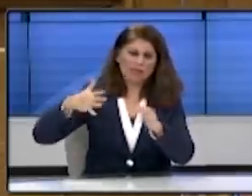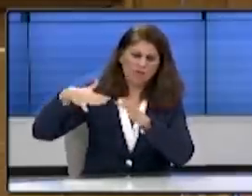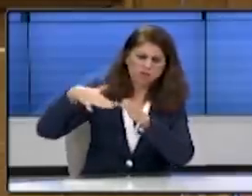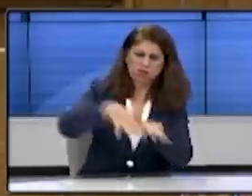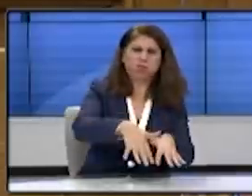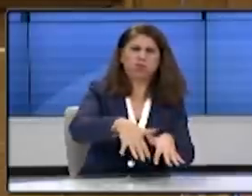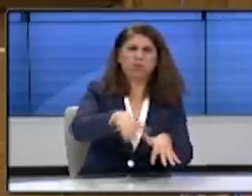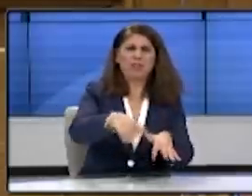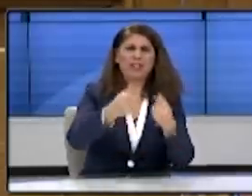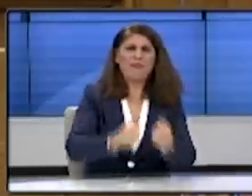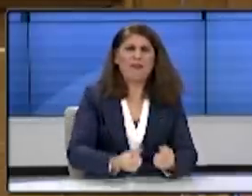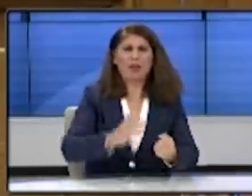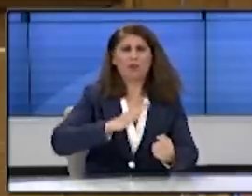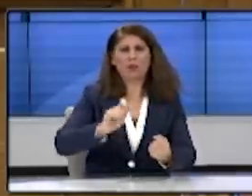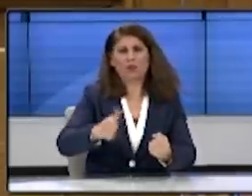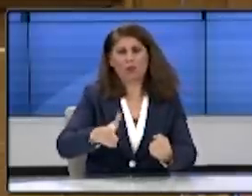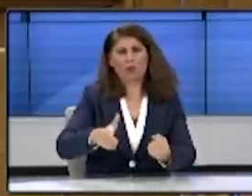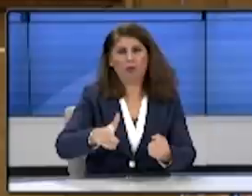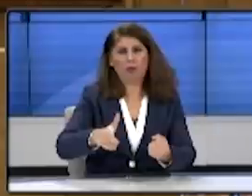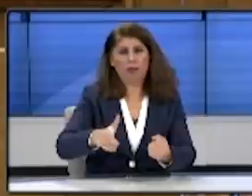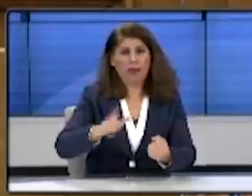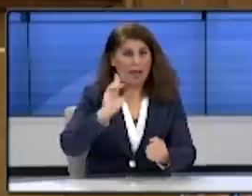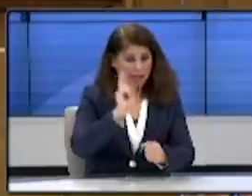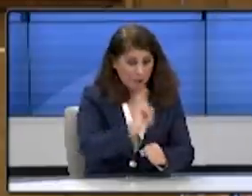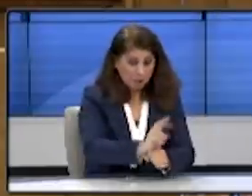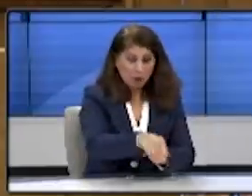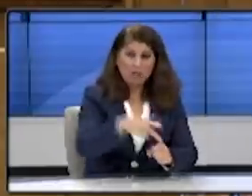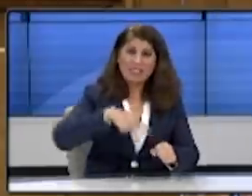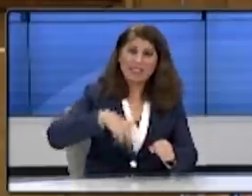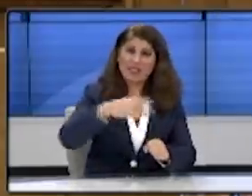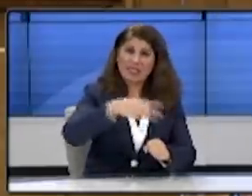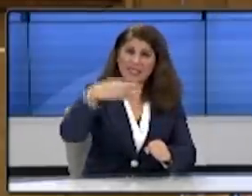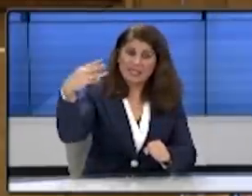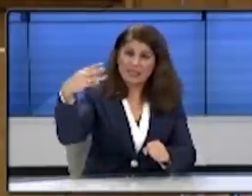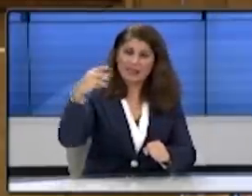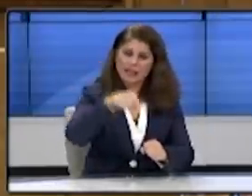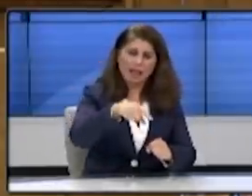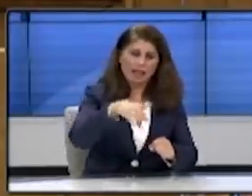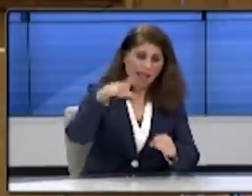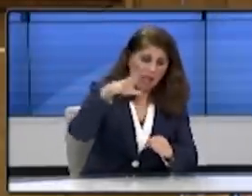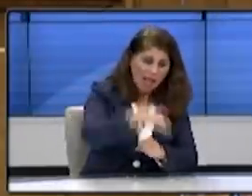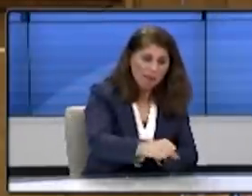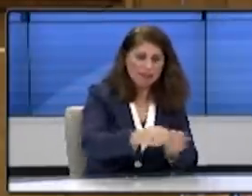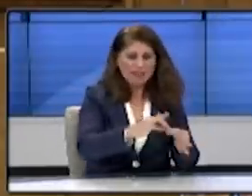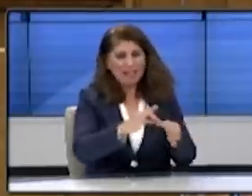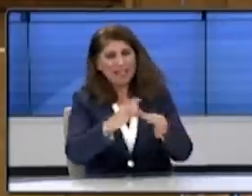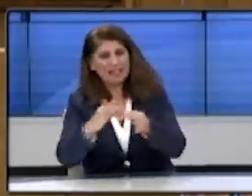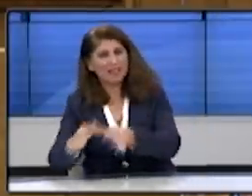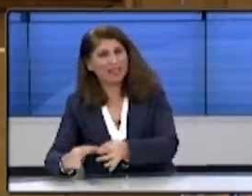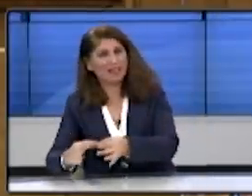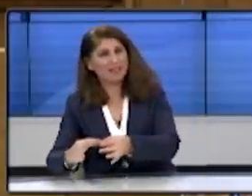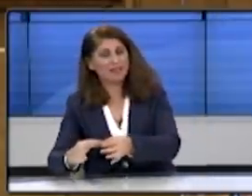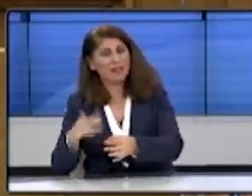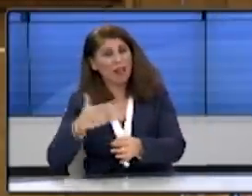επίθεσης. Πιάσατε το νήμα από εκεί που το άφησε η κυβέρνηση ΣΥΡΙΖΑ πριν και συνεχίζετε.